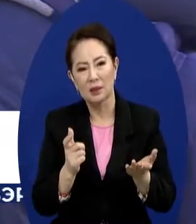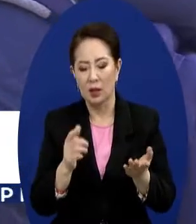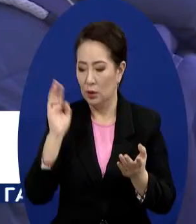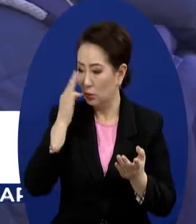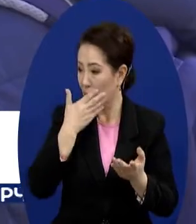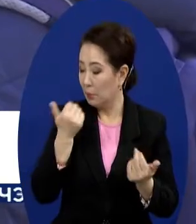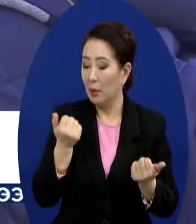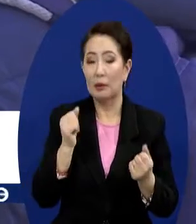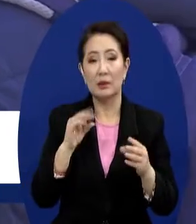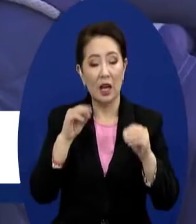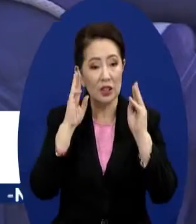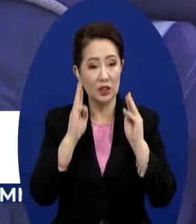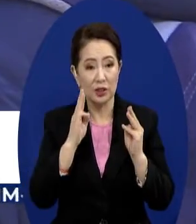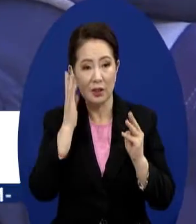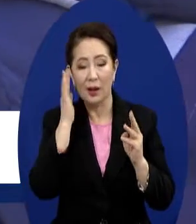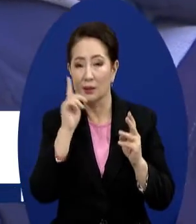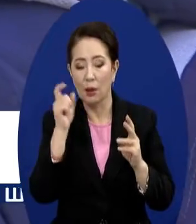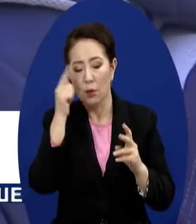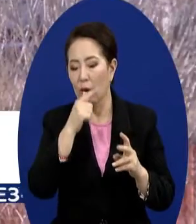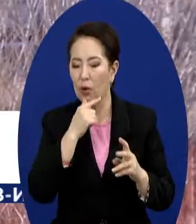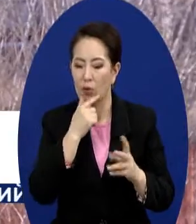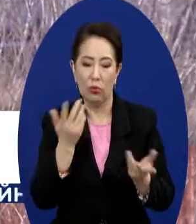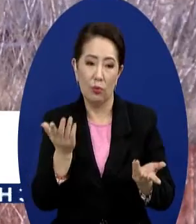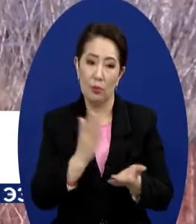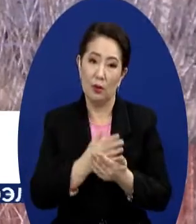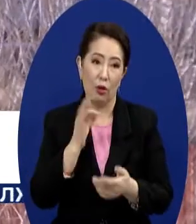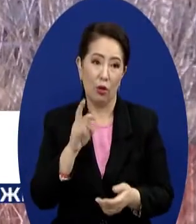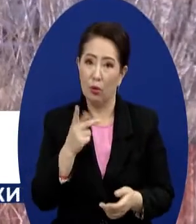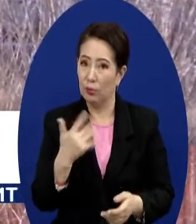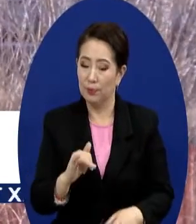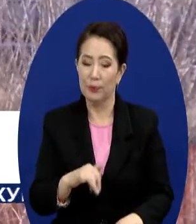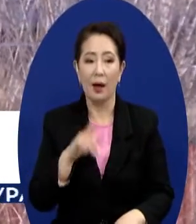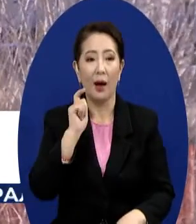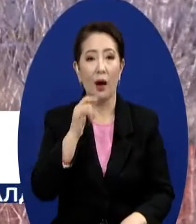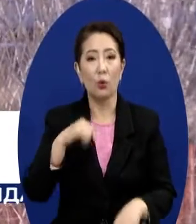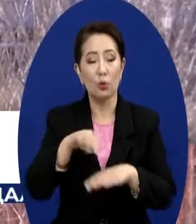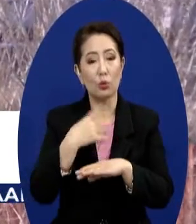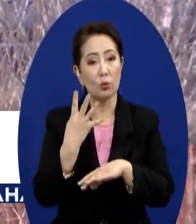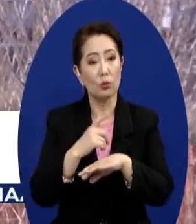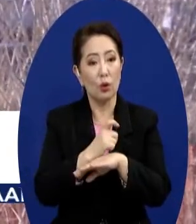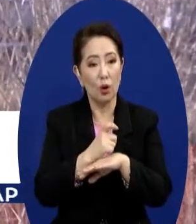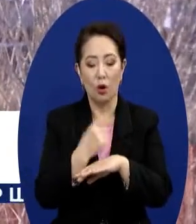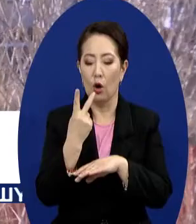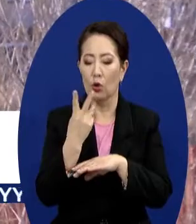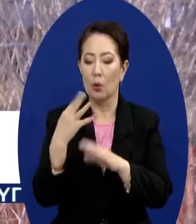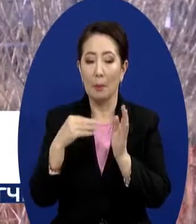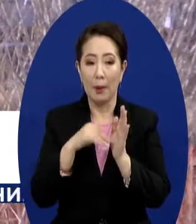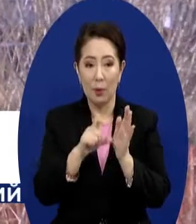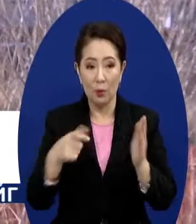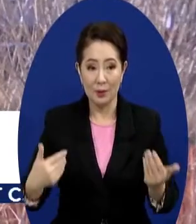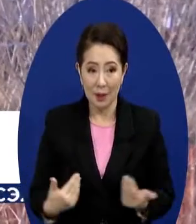тодорхойгүй яаж бас шийдэх арга замаа олохгүй л байна. Тухайлбал Хаанул дүүргийн 4-р хороо 24,000 орчим хүн